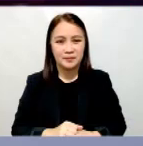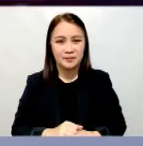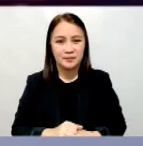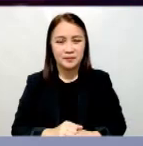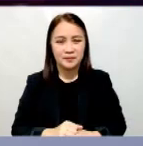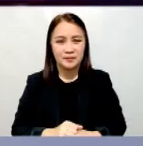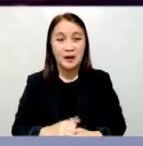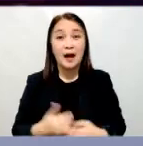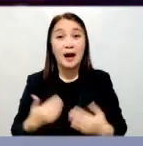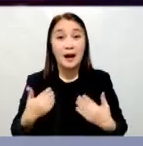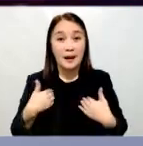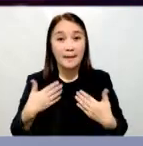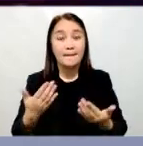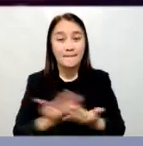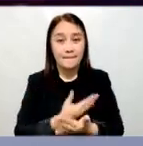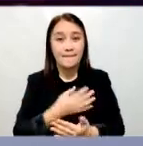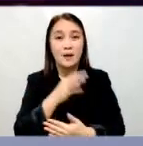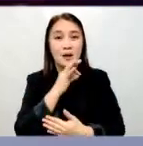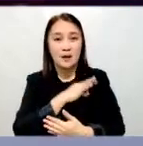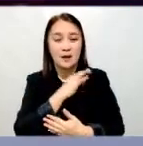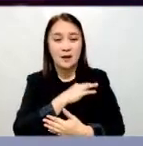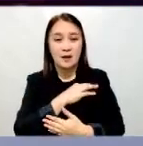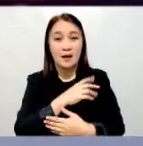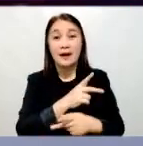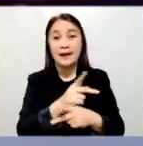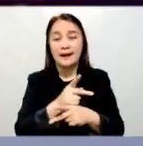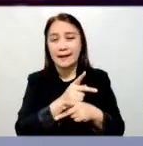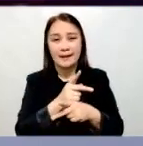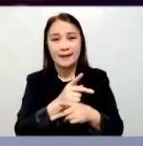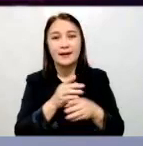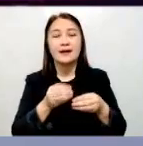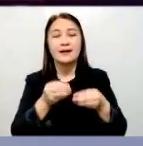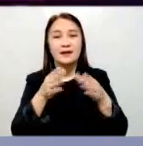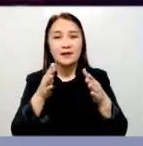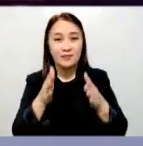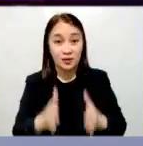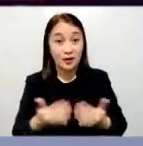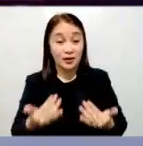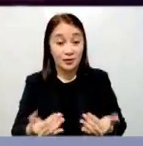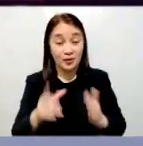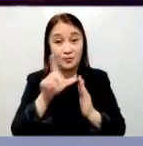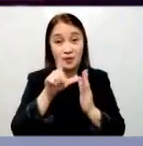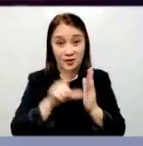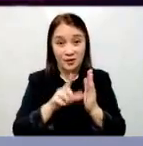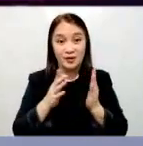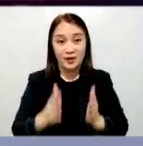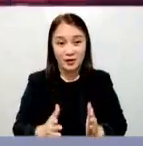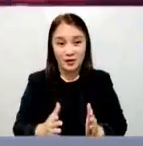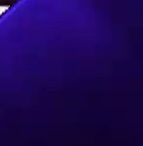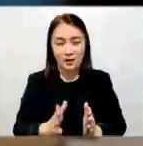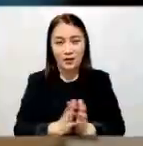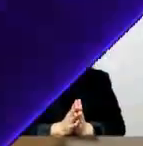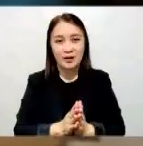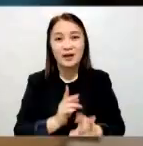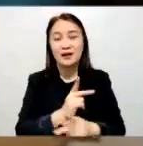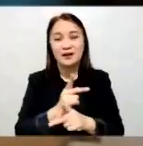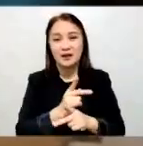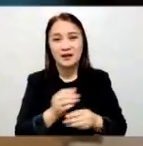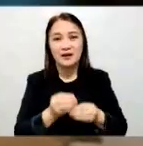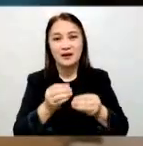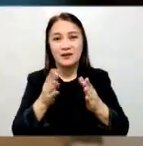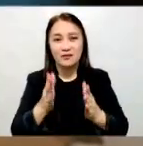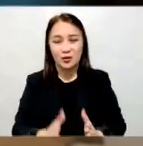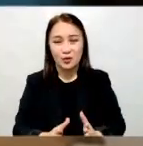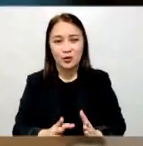May bagong benepisyo para sa mga caregiver. Ngayong batas na ang Caregiver Welfare Act. Nakasaad sa Republic